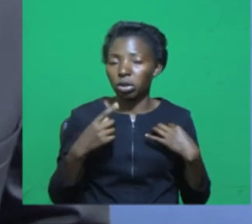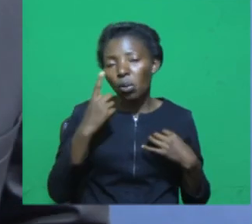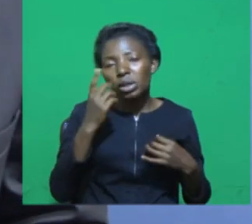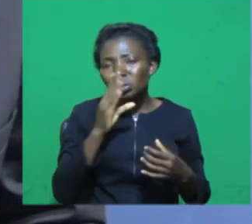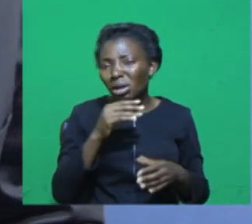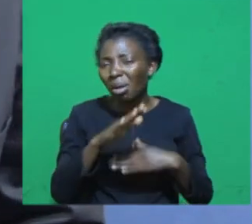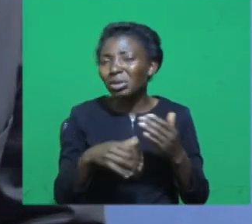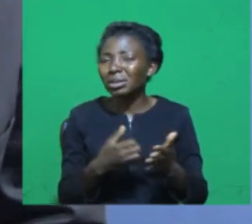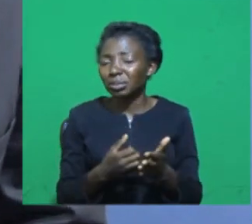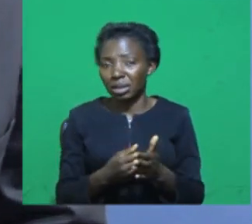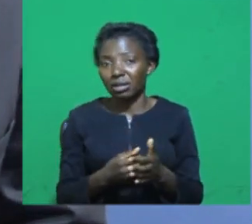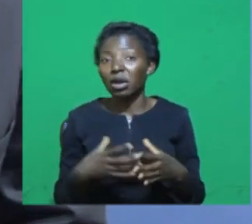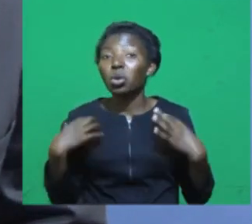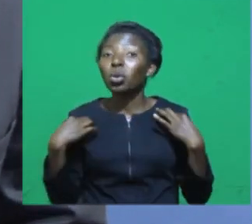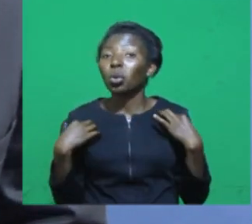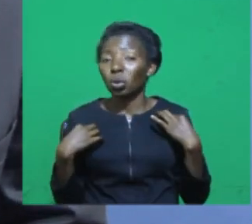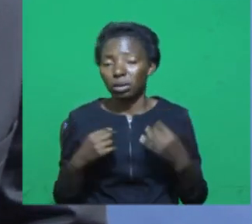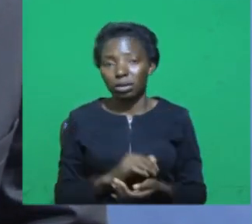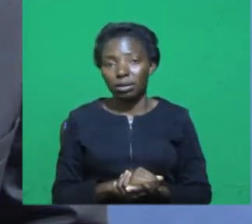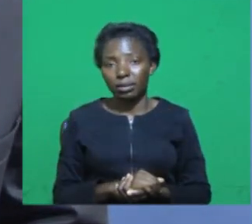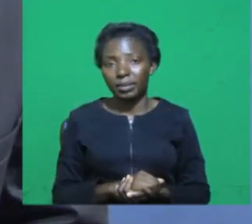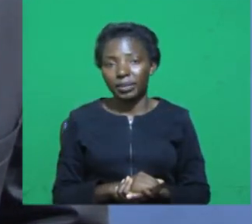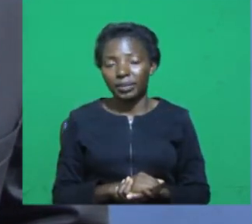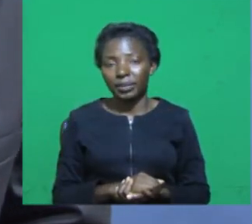mari zhinji kana kuti dzinodhura.